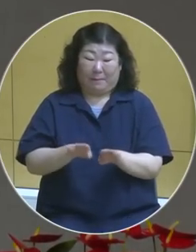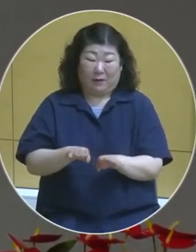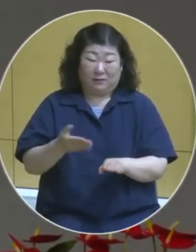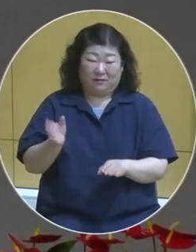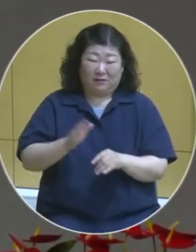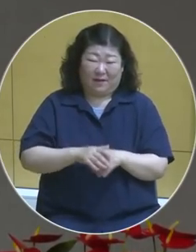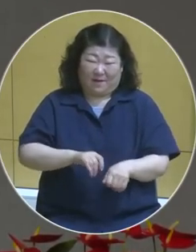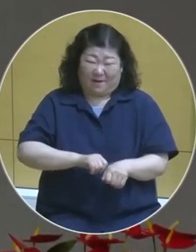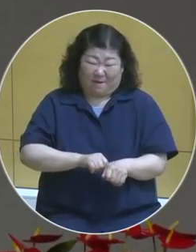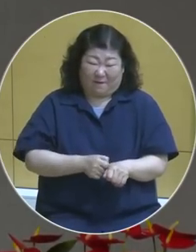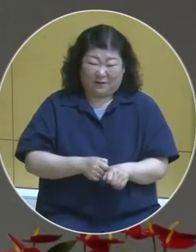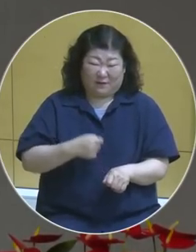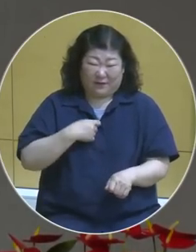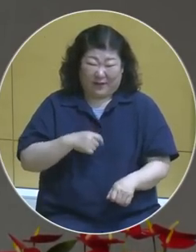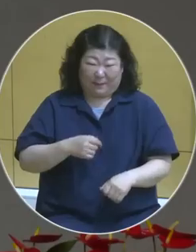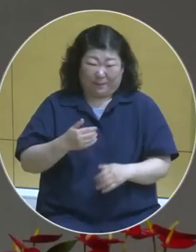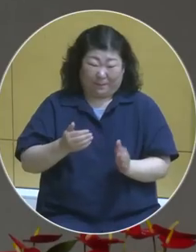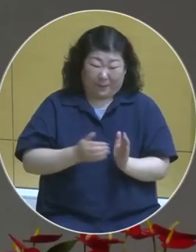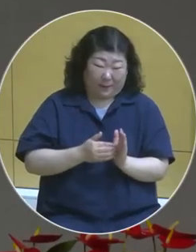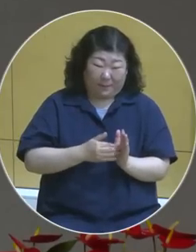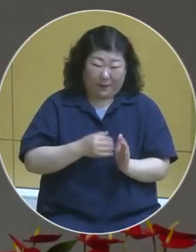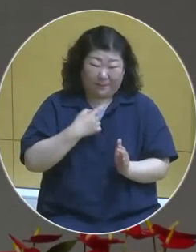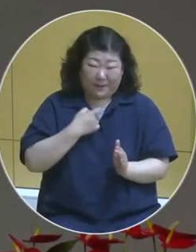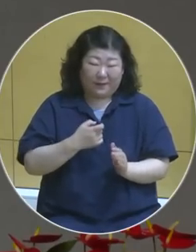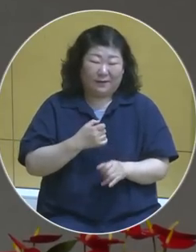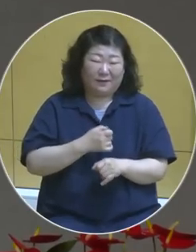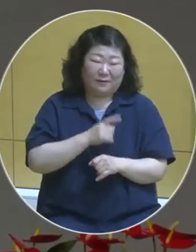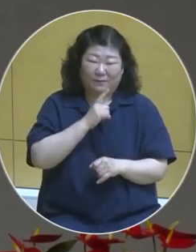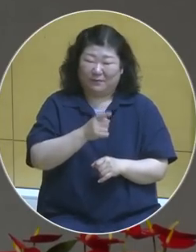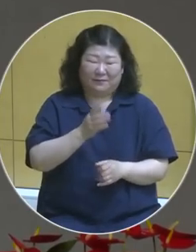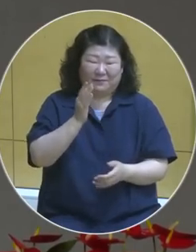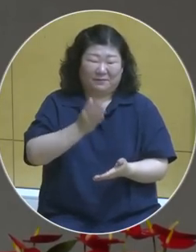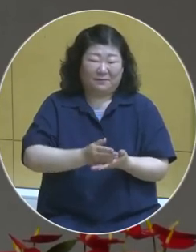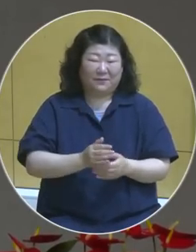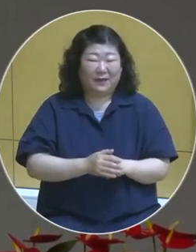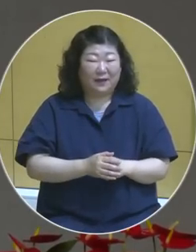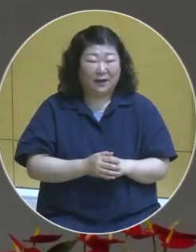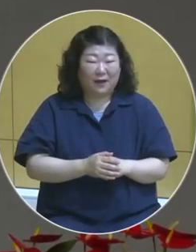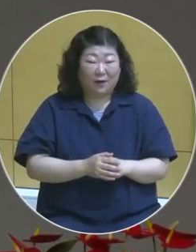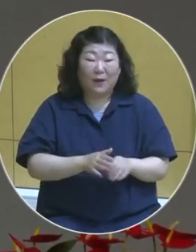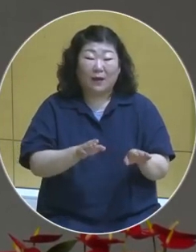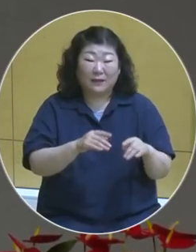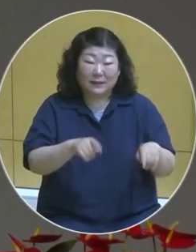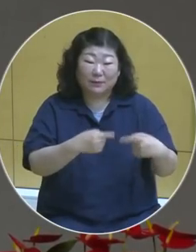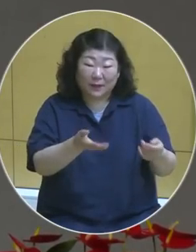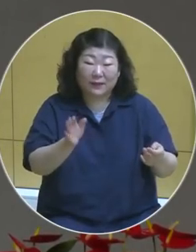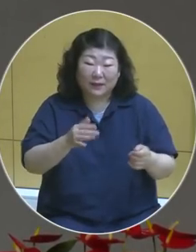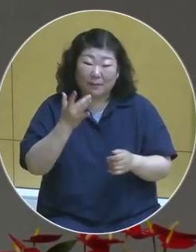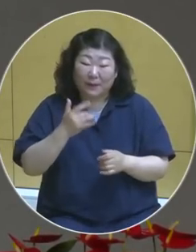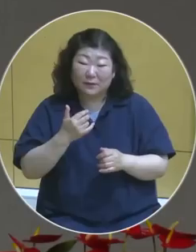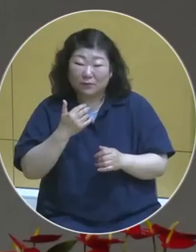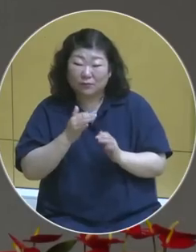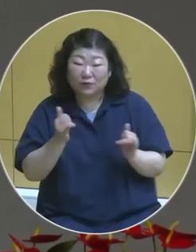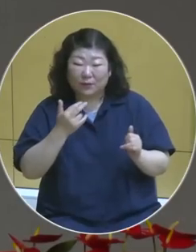어거지 세워가지고 뭐 했다고 그렇게 하지 마시고 예, 빠진 분은 없도록 그렇게 해주시면 고맙겠습니다.